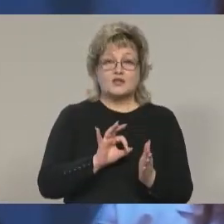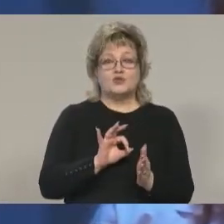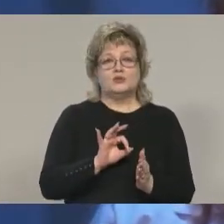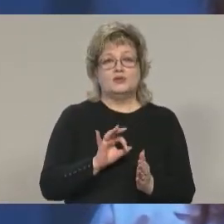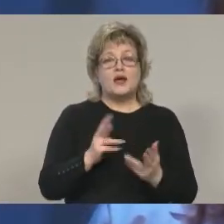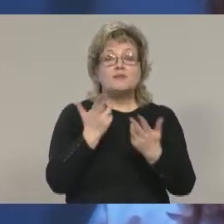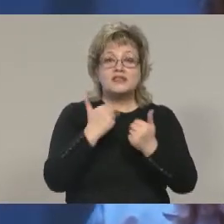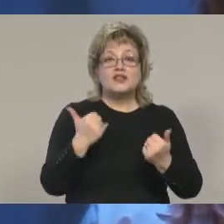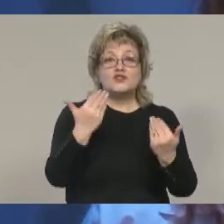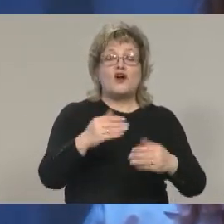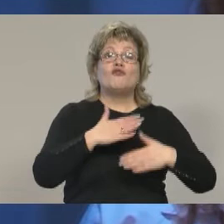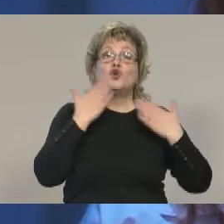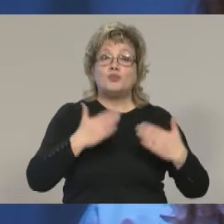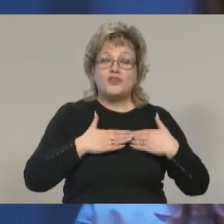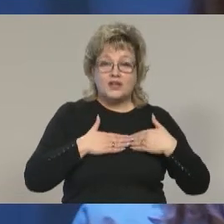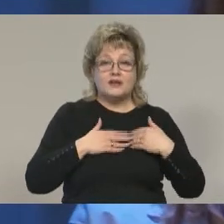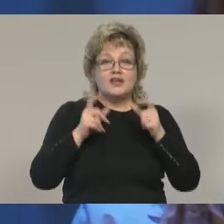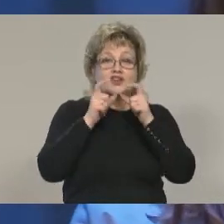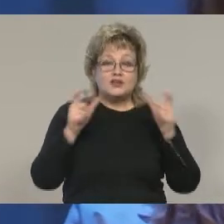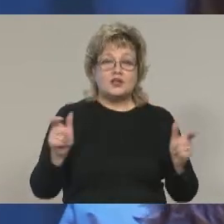любви, потому что